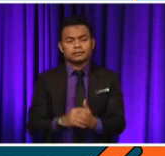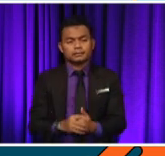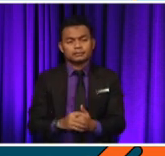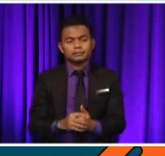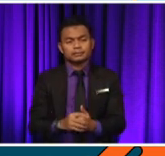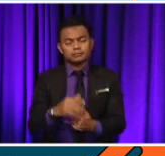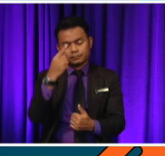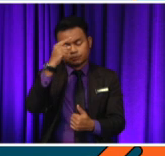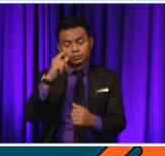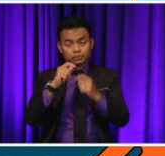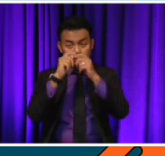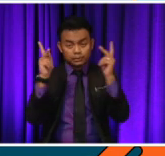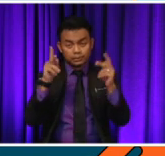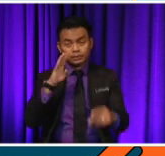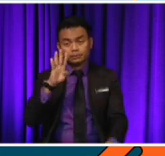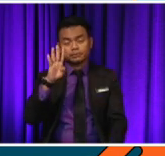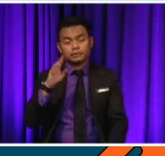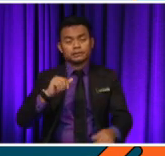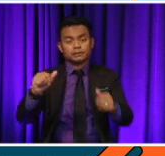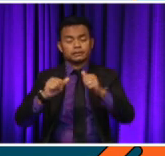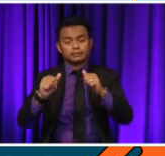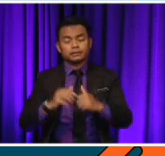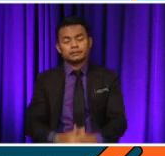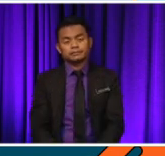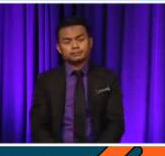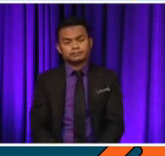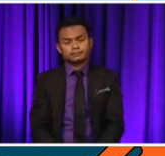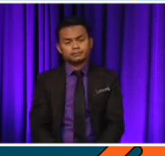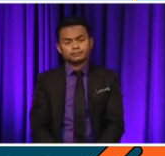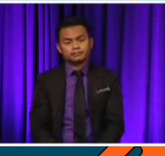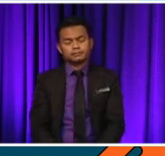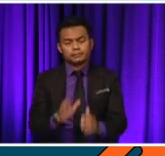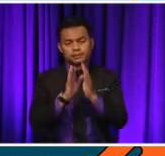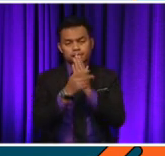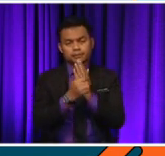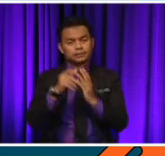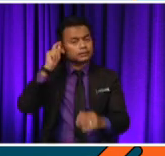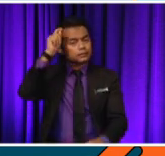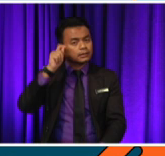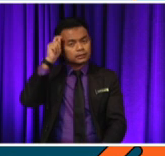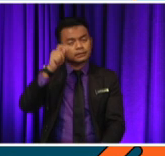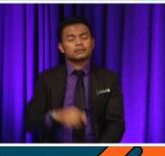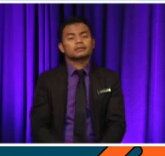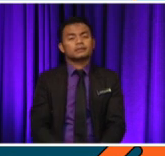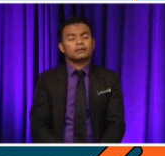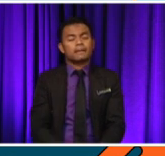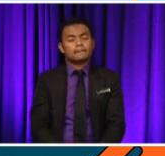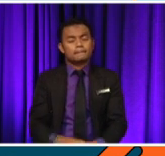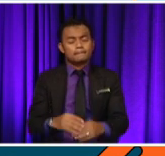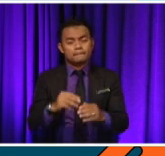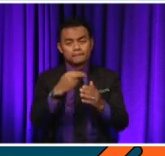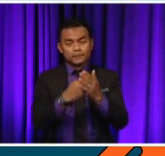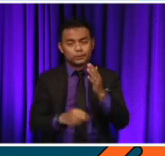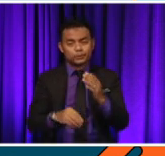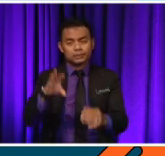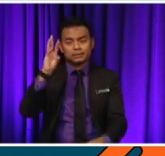maka 6 oke kemudian kebaikan dan teknikal Antum terdapat dalam buku teks 6 pro ada rujuk buku teks